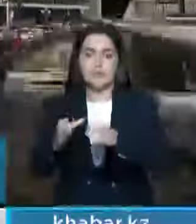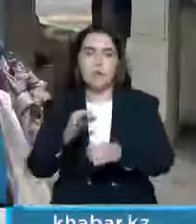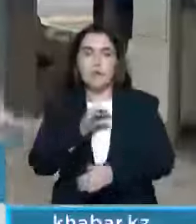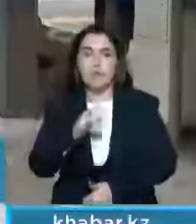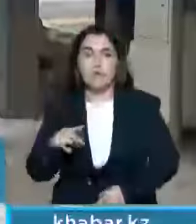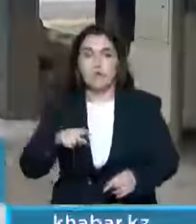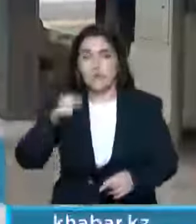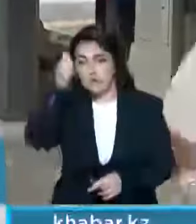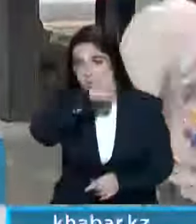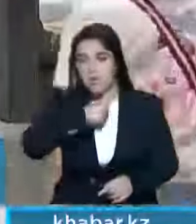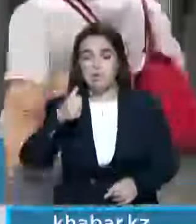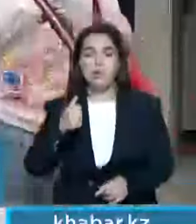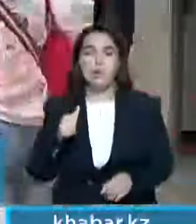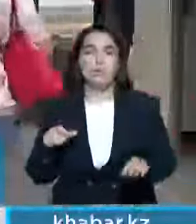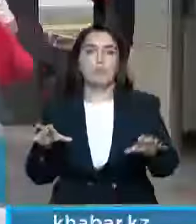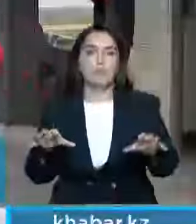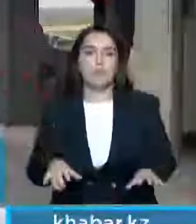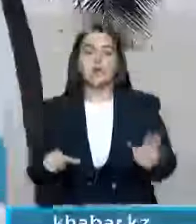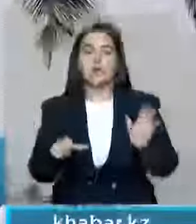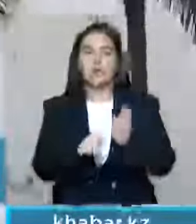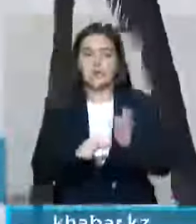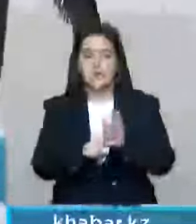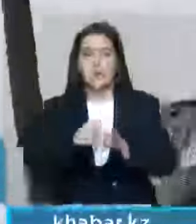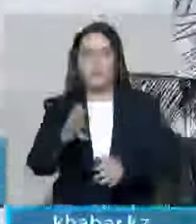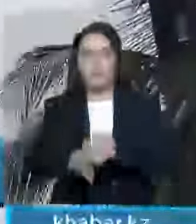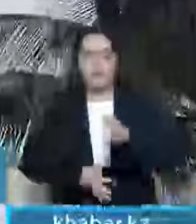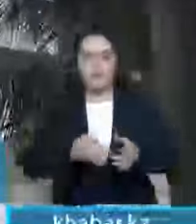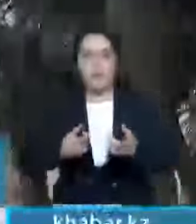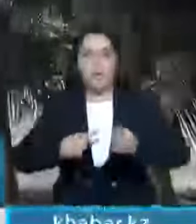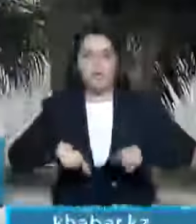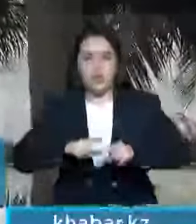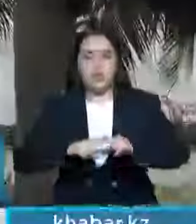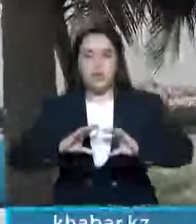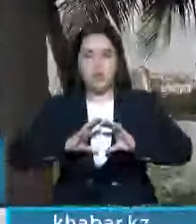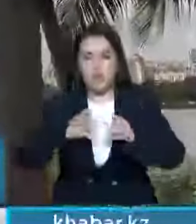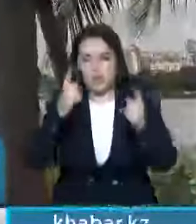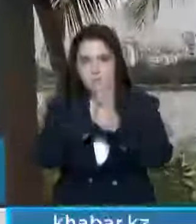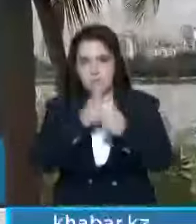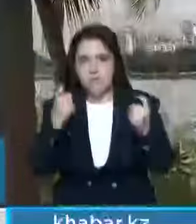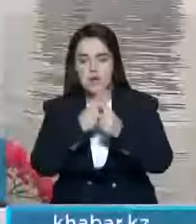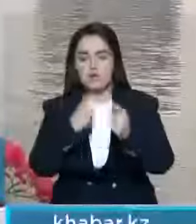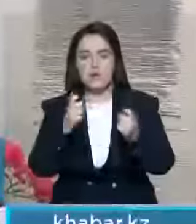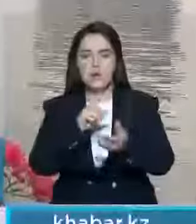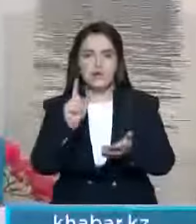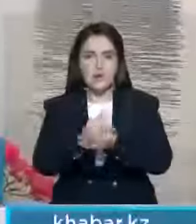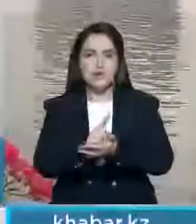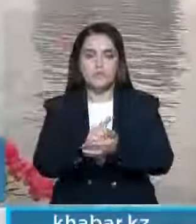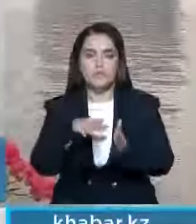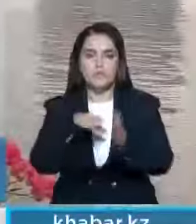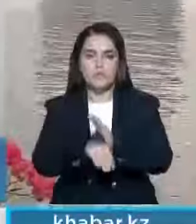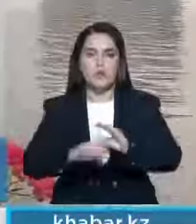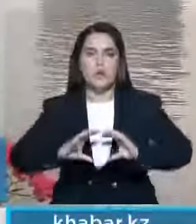Только в этом году наша страна председательствует в 6 международных организациях, и глобальные призывы, озвученные на них, должны учитываться